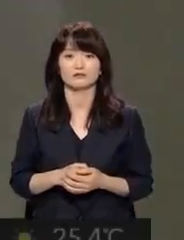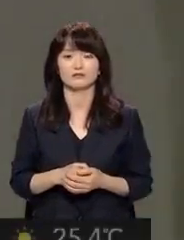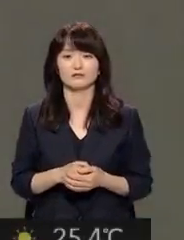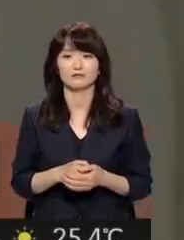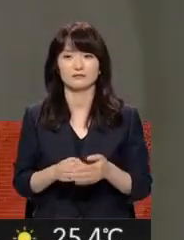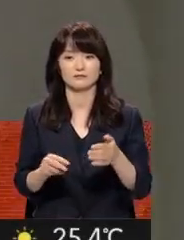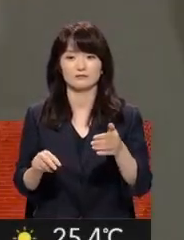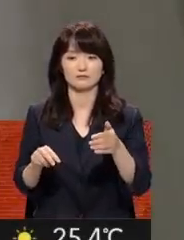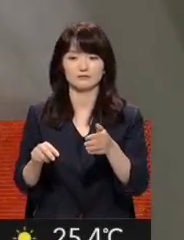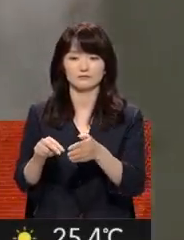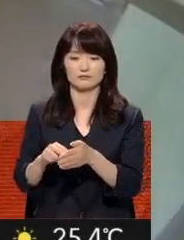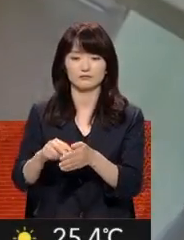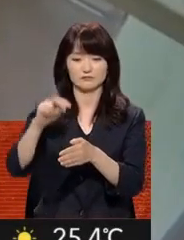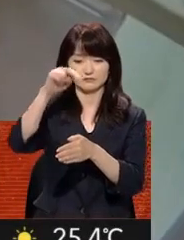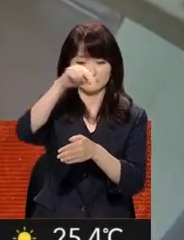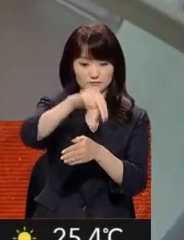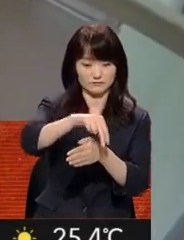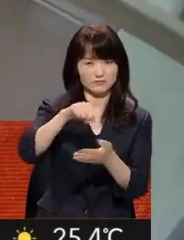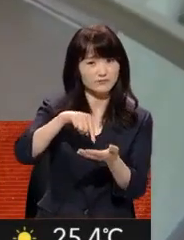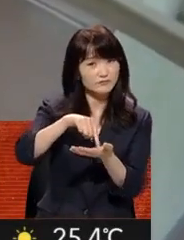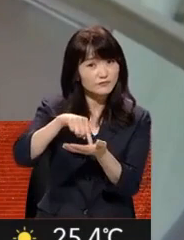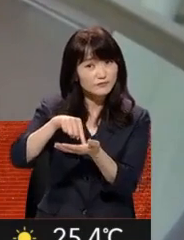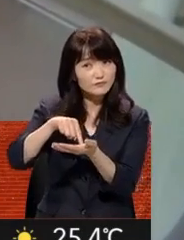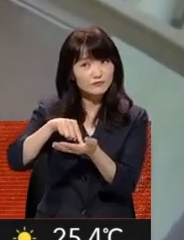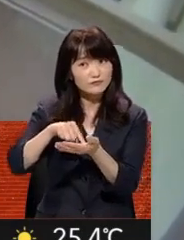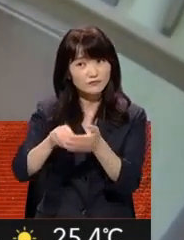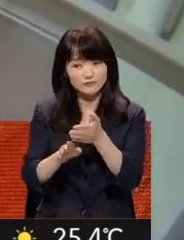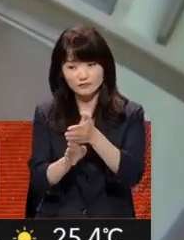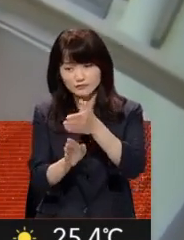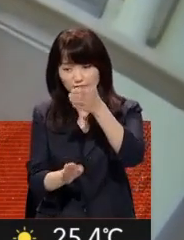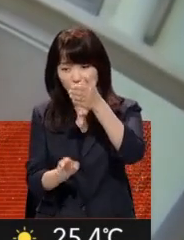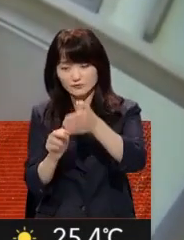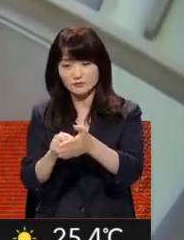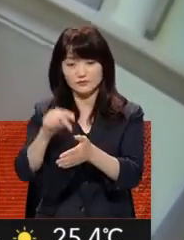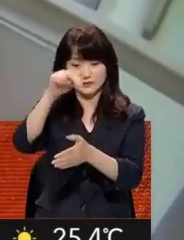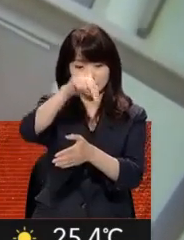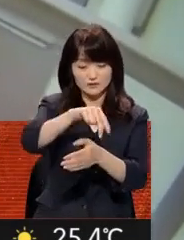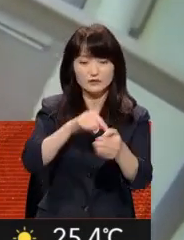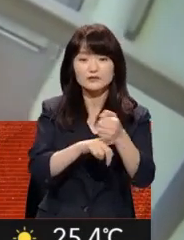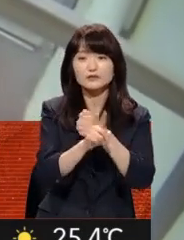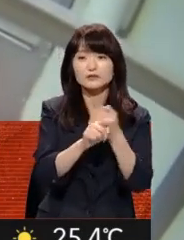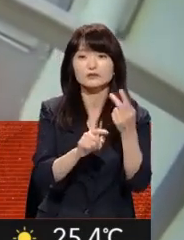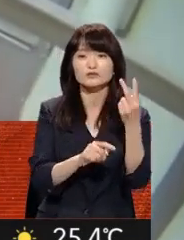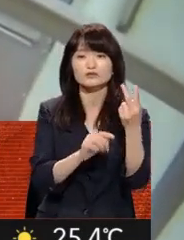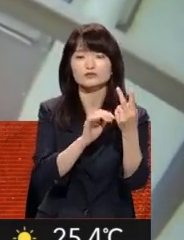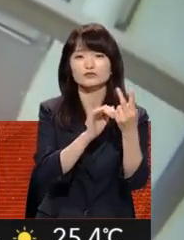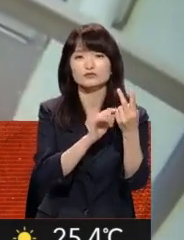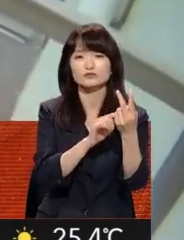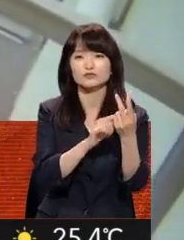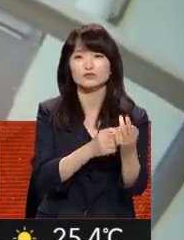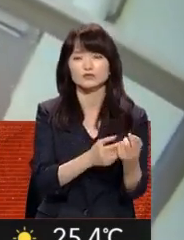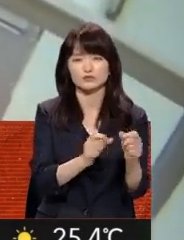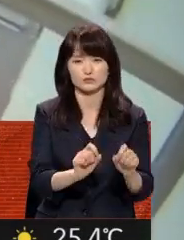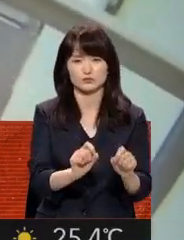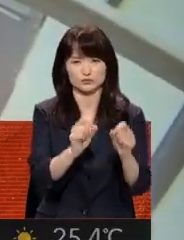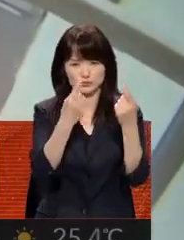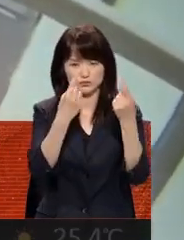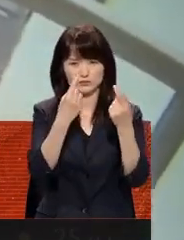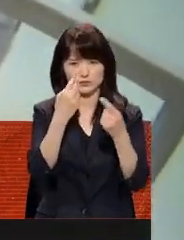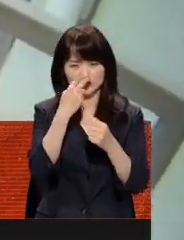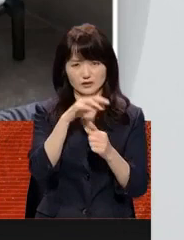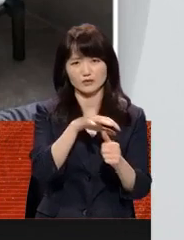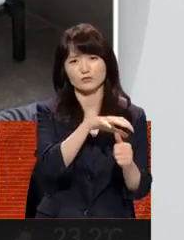짝짓기 뭐 이런 거? 외로웠던 거 아닐까요? 근데 담까지 넘게 한 사연이 있었습니다. 이 두 친구는 사실 예. 같은 날 함께 보호소에